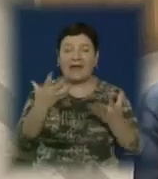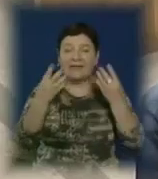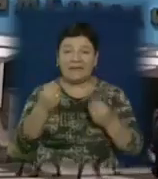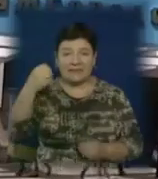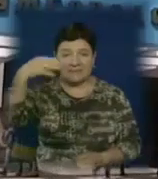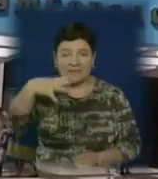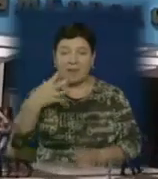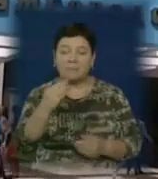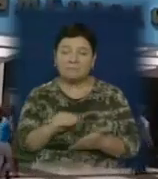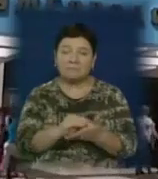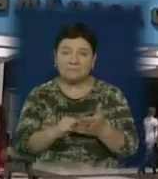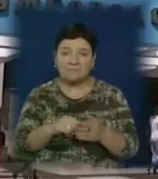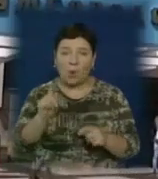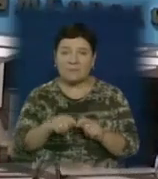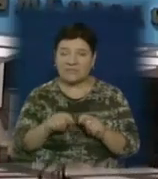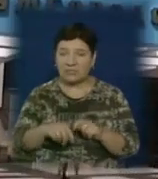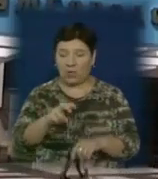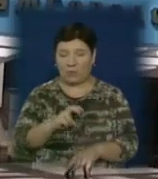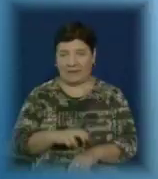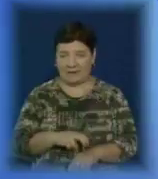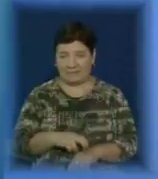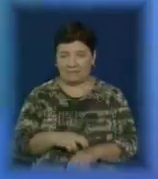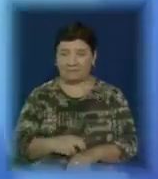також регулярно проходити обстеження у лікарів.